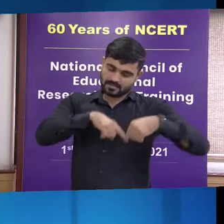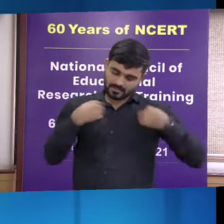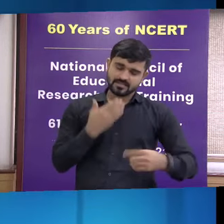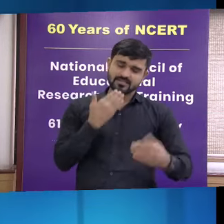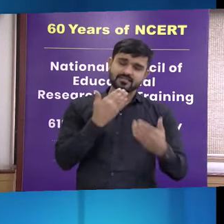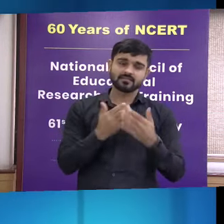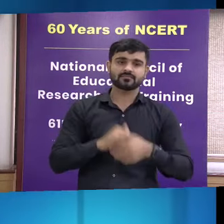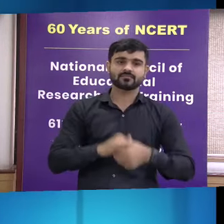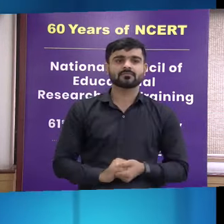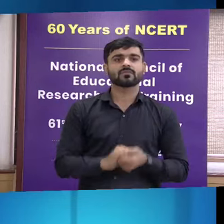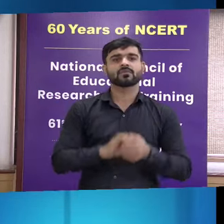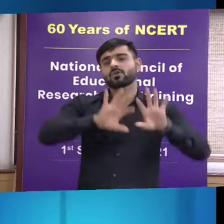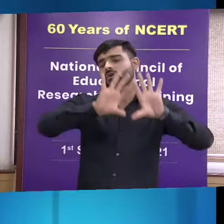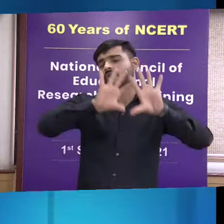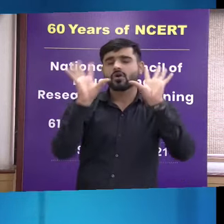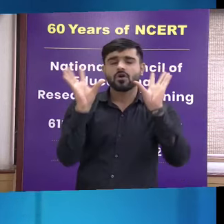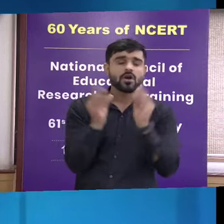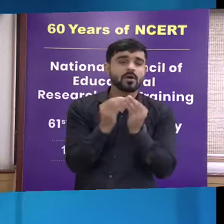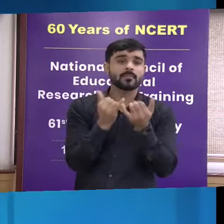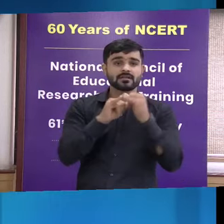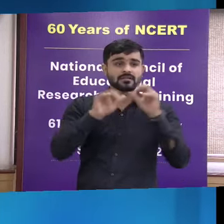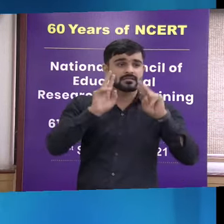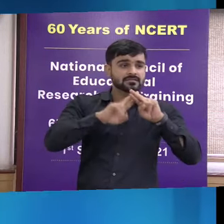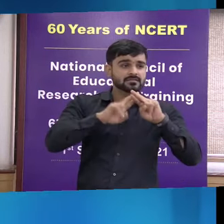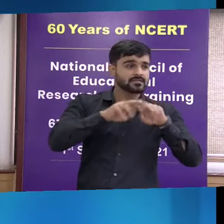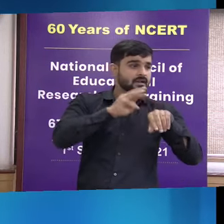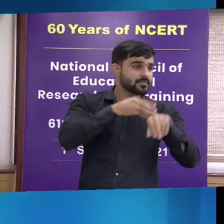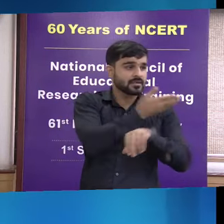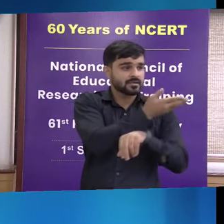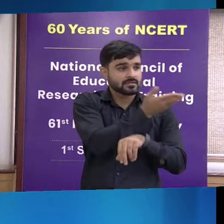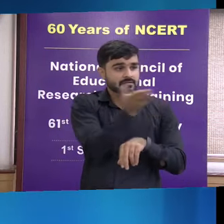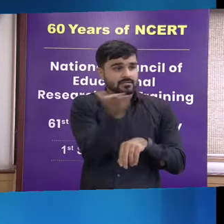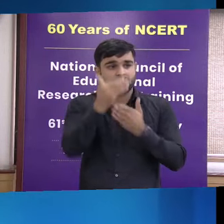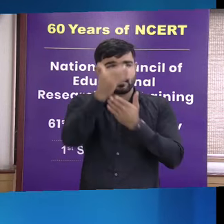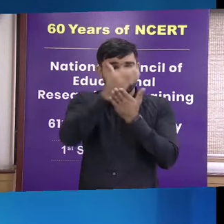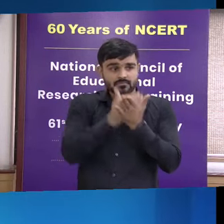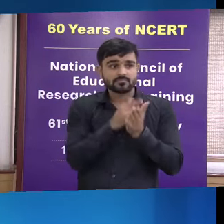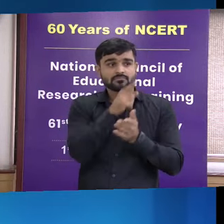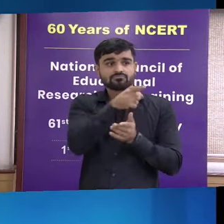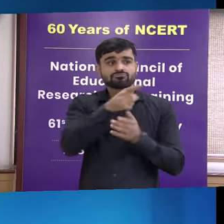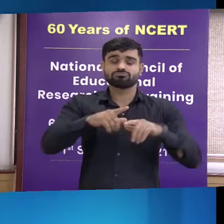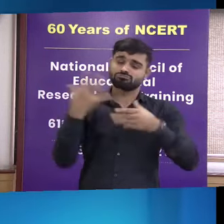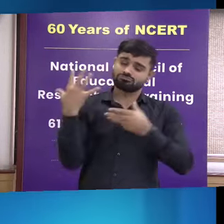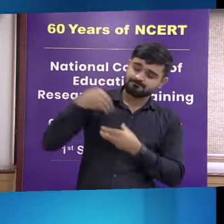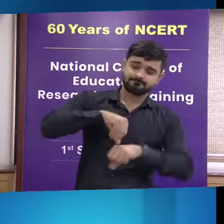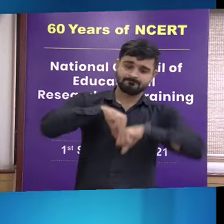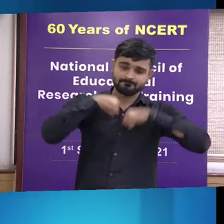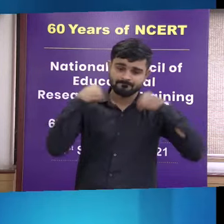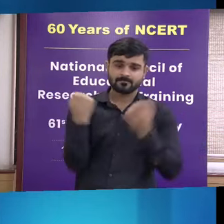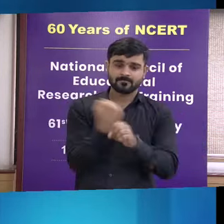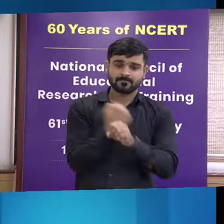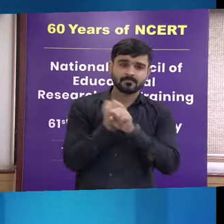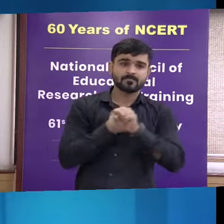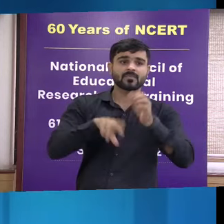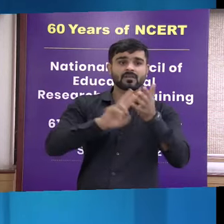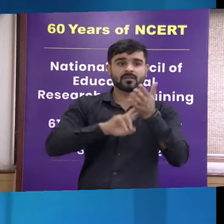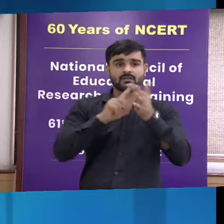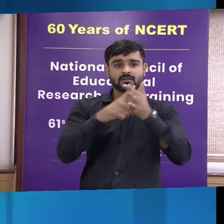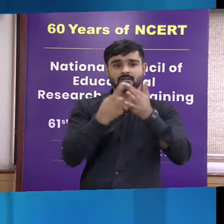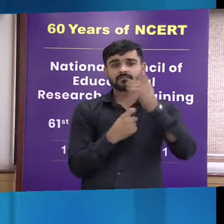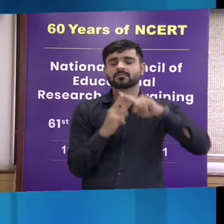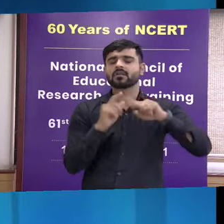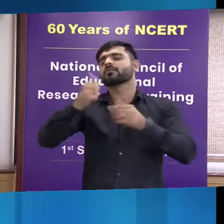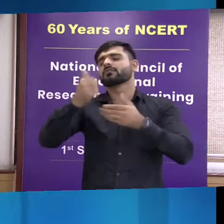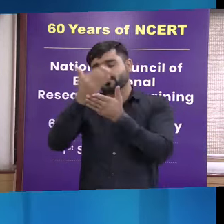के साथ सारे हमारे संकाय सदस्य हैं जिन्होंने इस कार्यक्रम में अपनी भूमिका निभाई है। इस कार्यक्रम नहीं, एनसीईआरटी के संपूर्ण